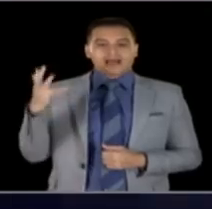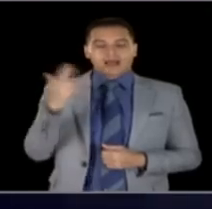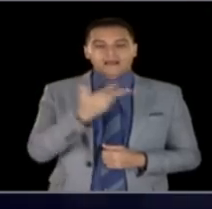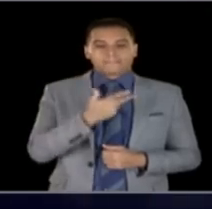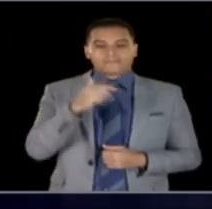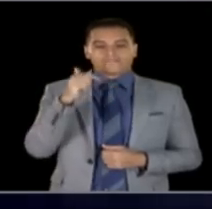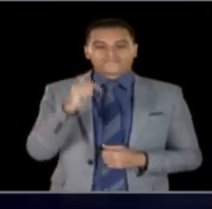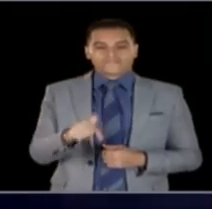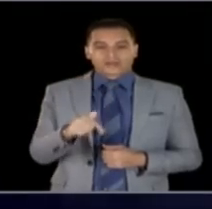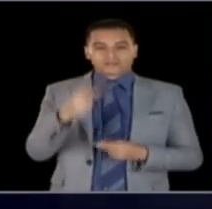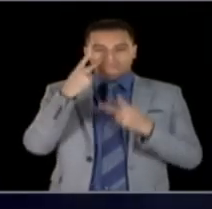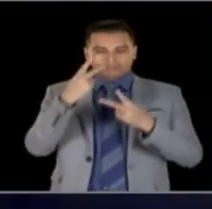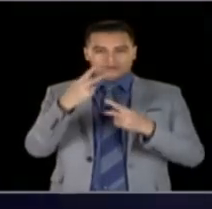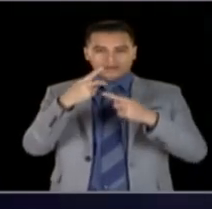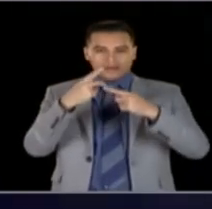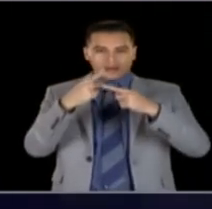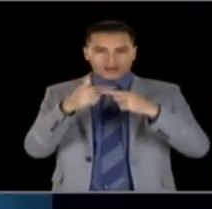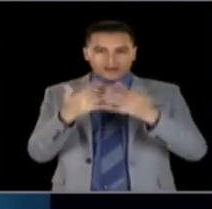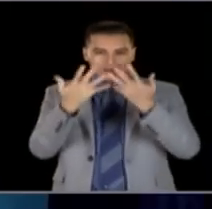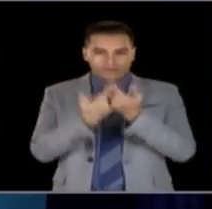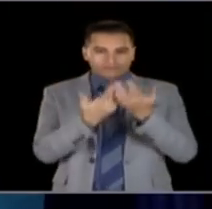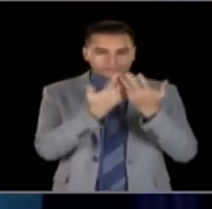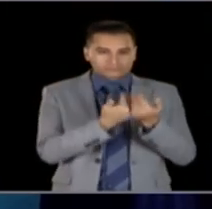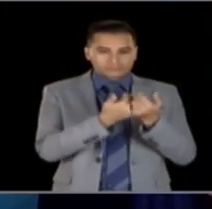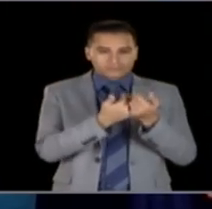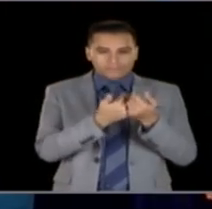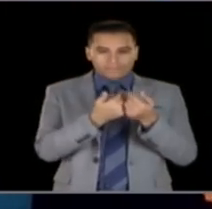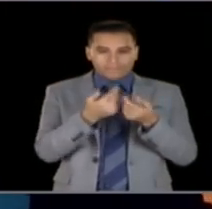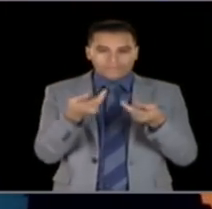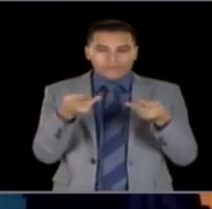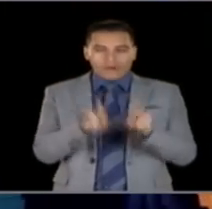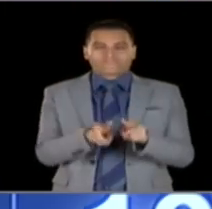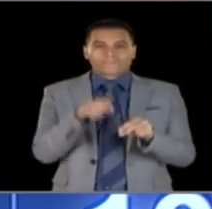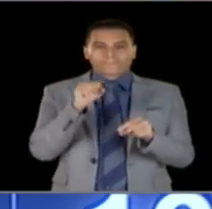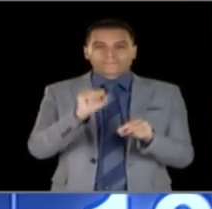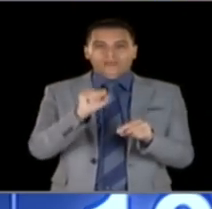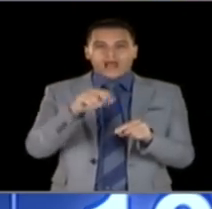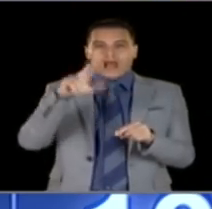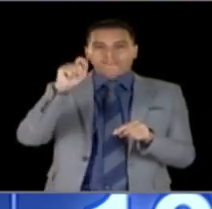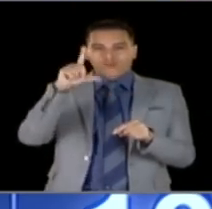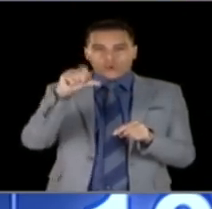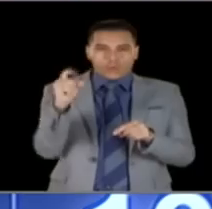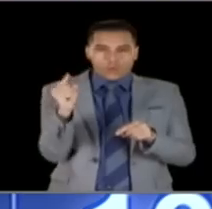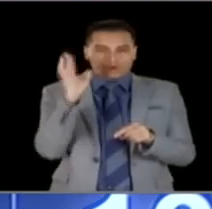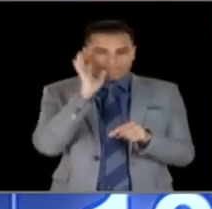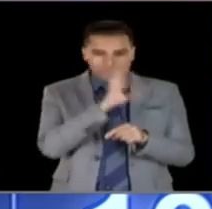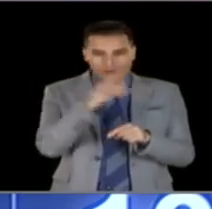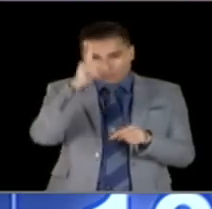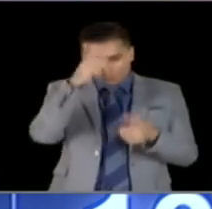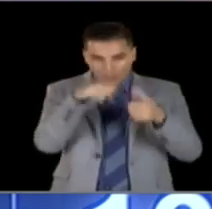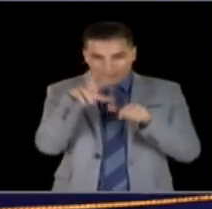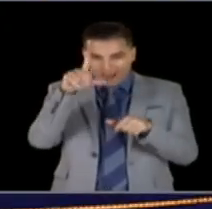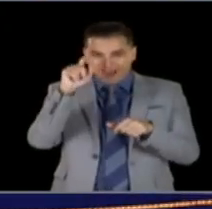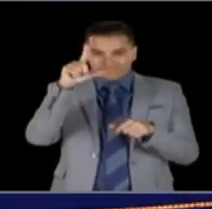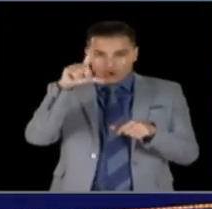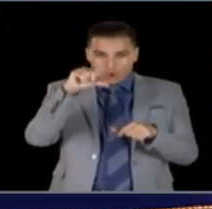كم عدد النظائر المستقرة لعنصر الفلور؟ أنا